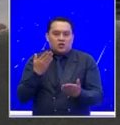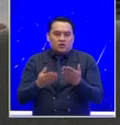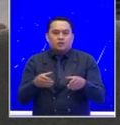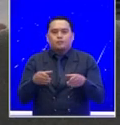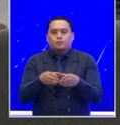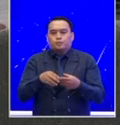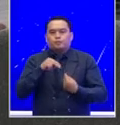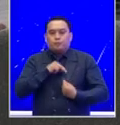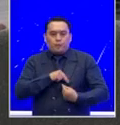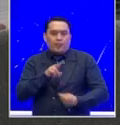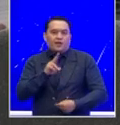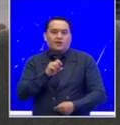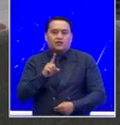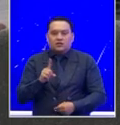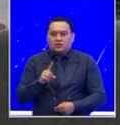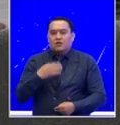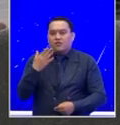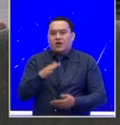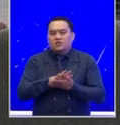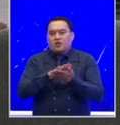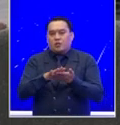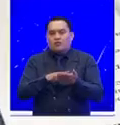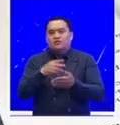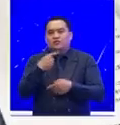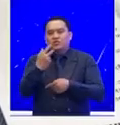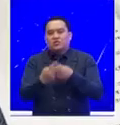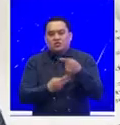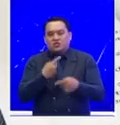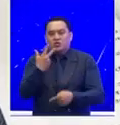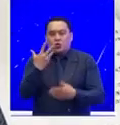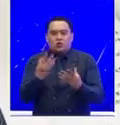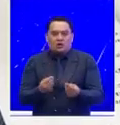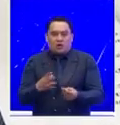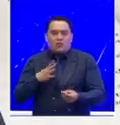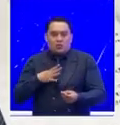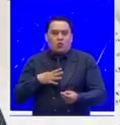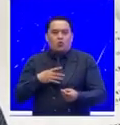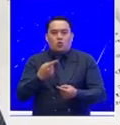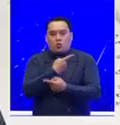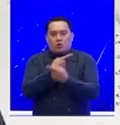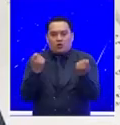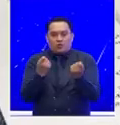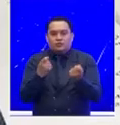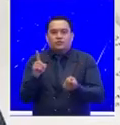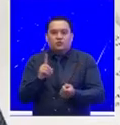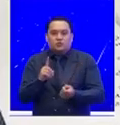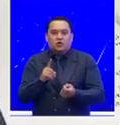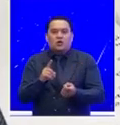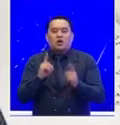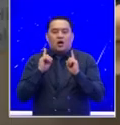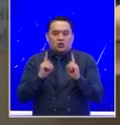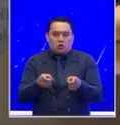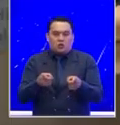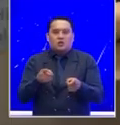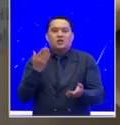биржи труда imbek.kz. Ваш запрос будет обработан в течение 3 дней, а затем придет уведомление с текстом «Одобрено